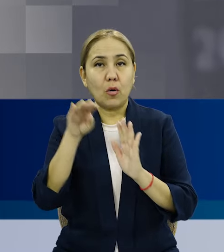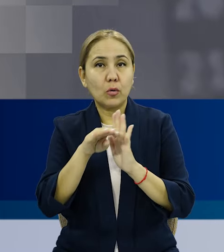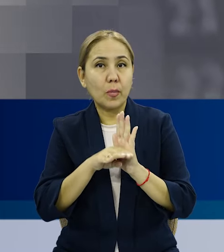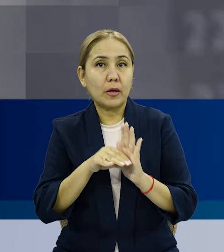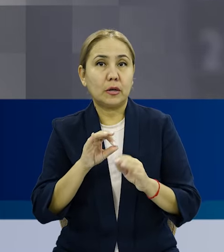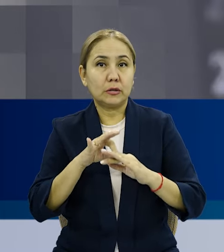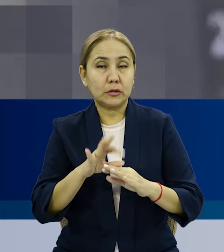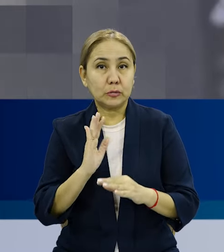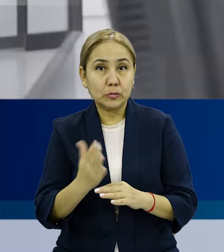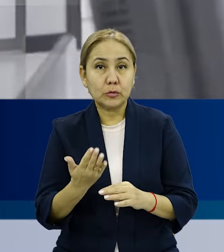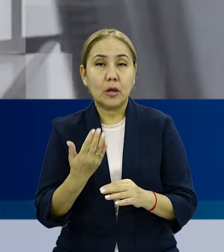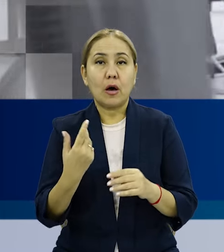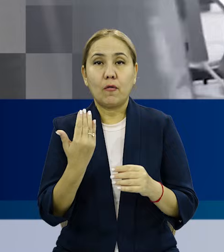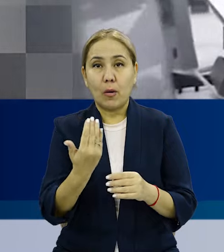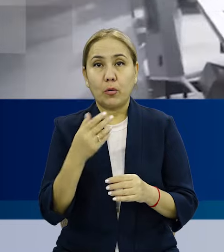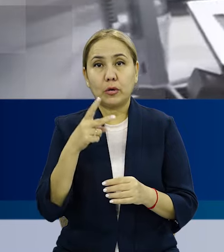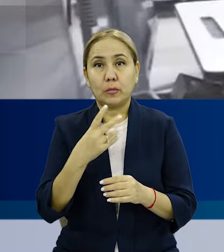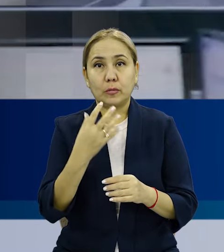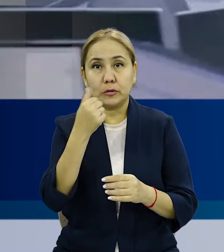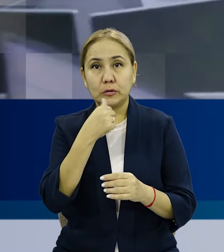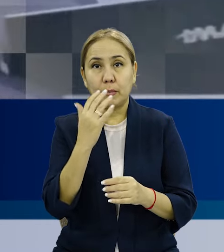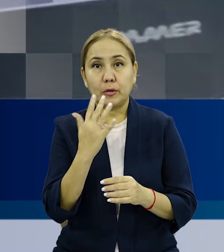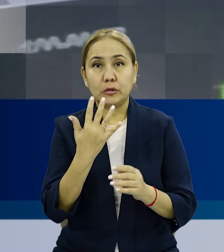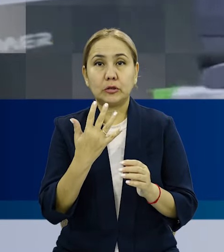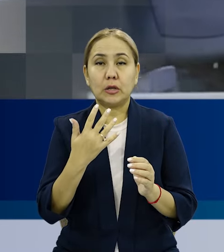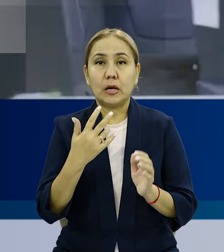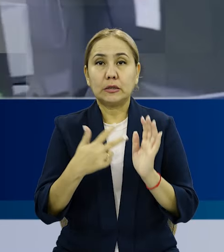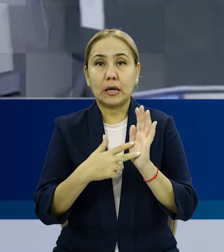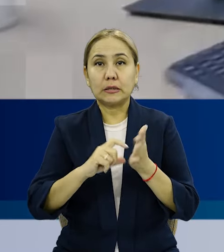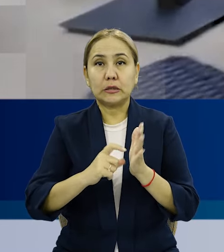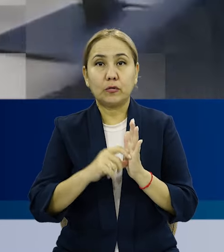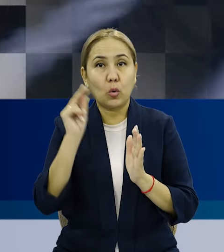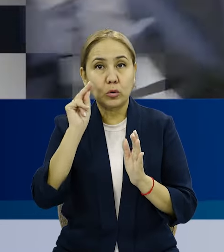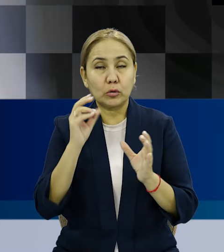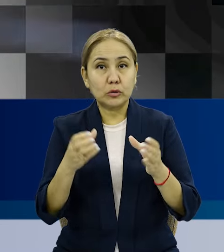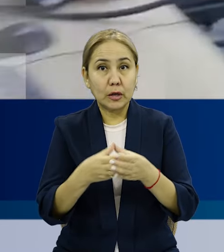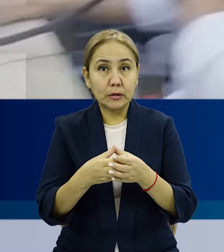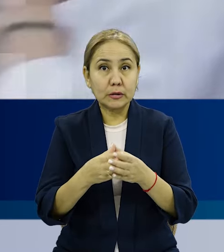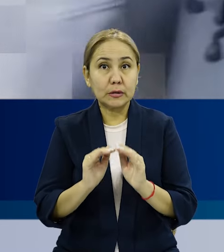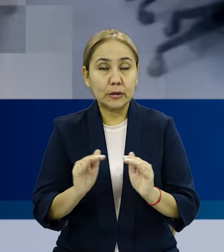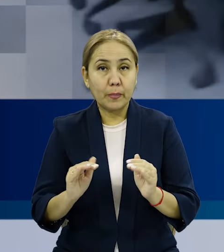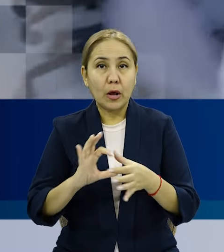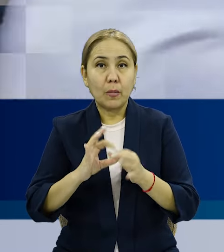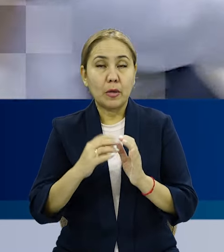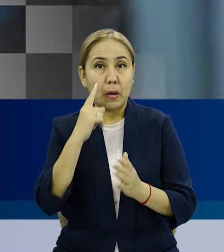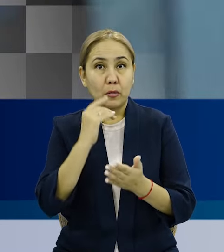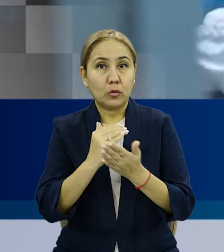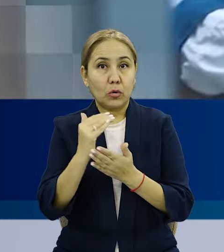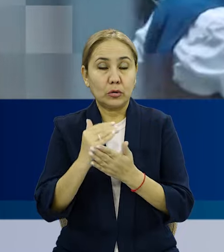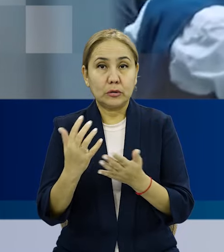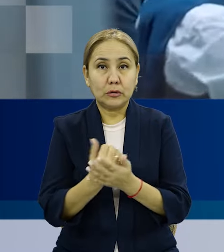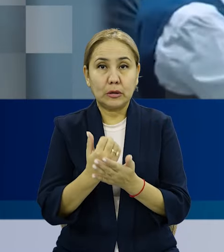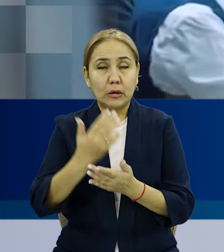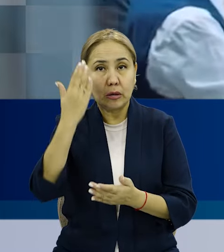etiladi. 2025 yildan markaz tomonidan 5-8 sinf o'quvchilari o'rtasida olimpiadalarda yuqori natijalarni qayd